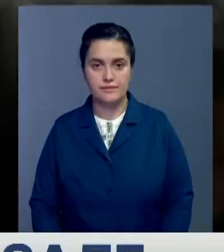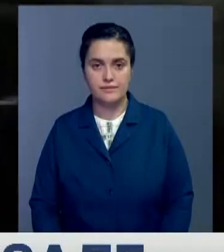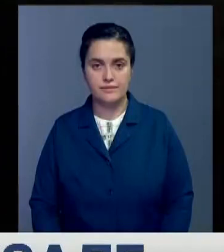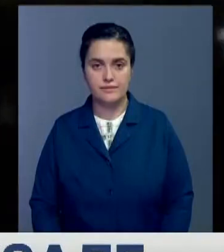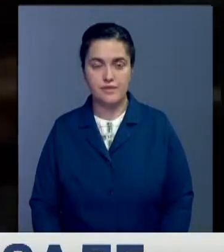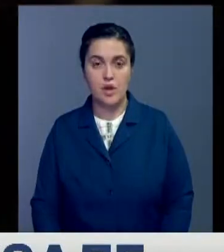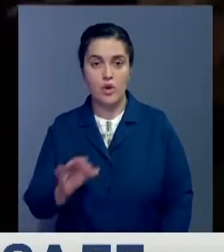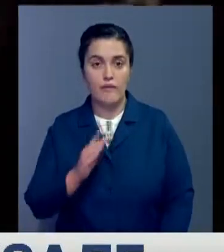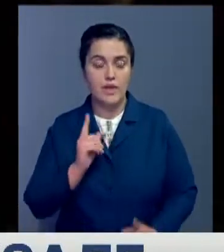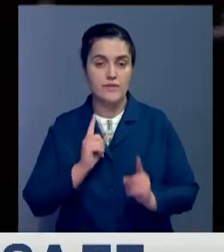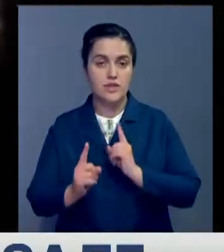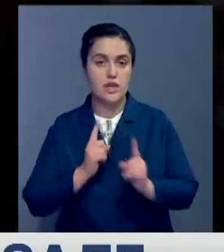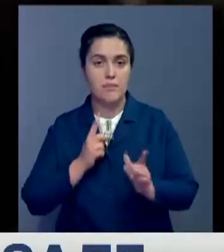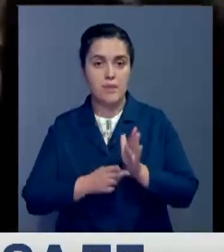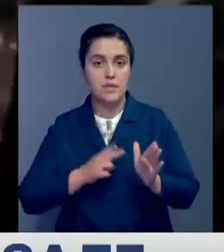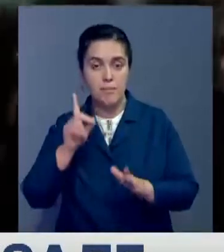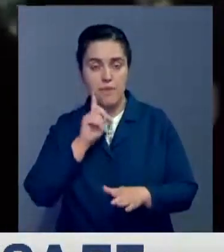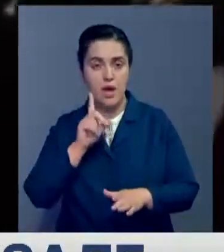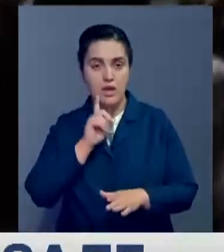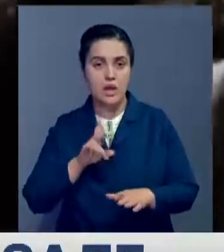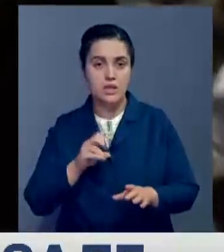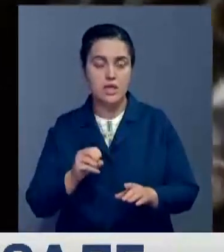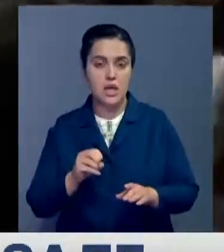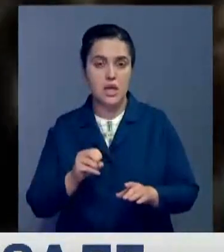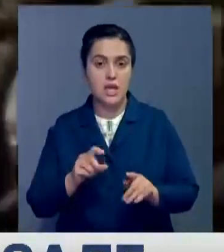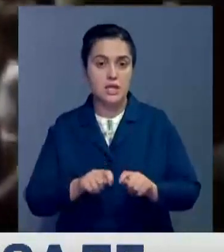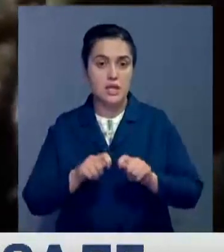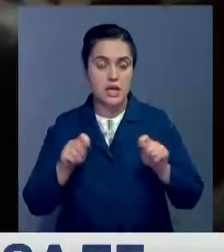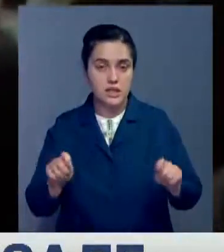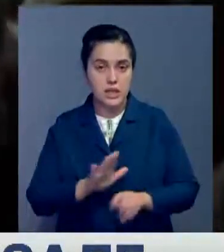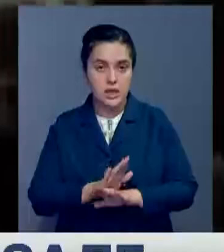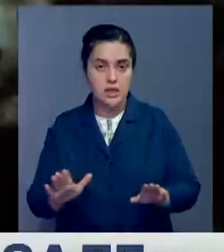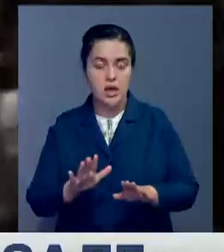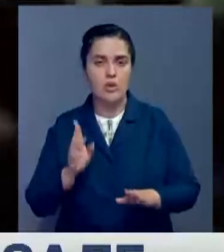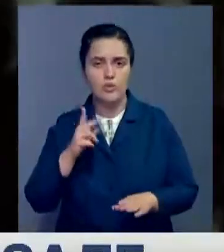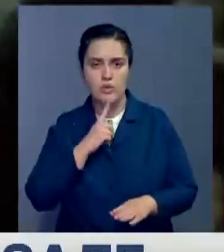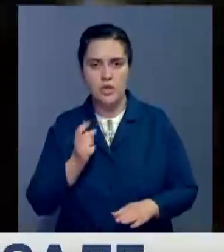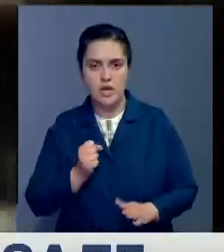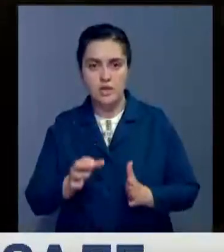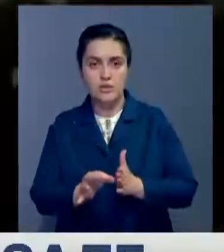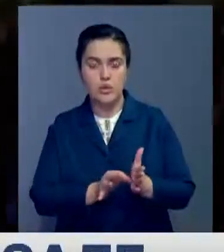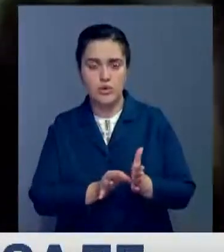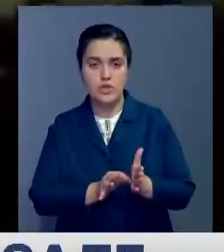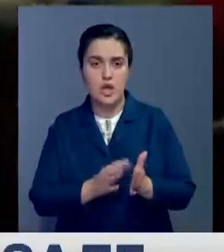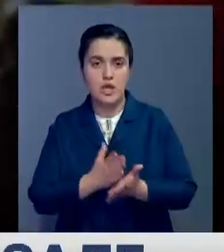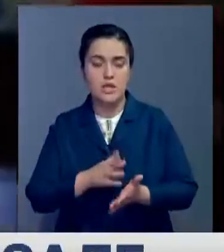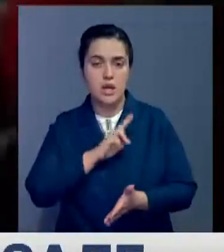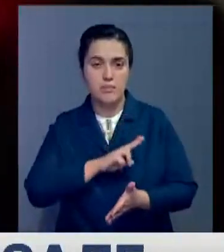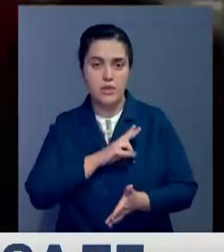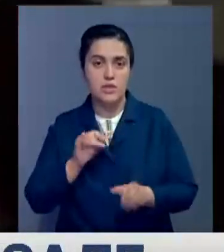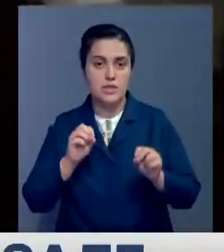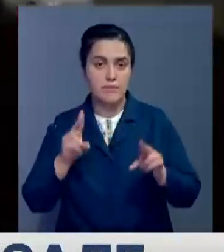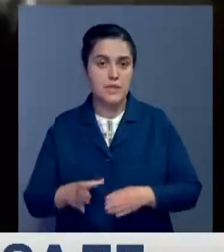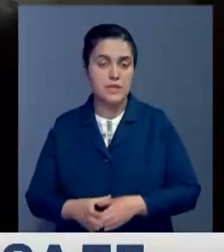Напомню, что официально движение поездов в стране пока не запущено. Солдаты-срочники прибыли в регион